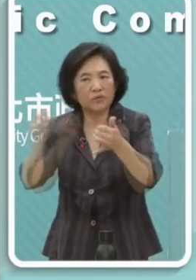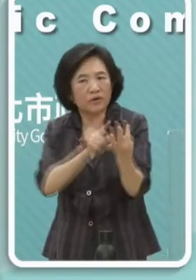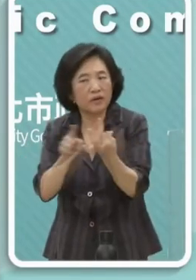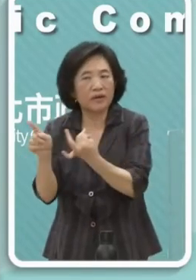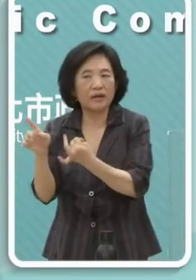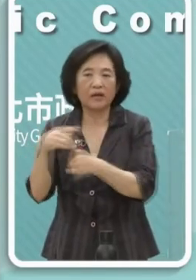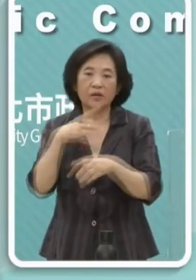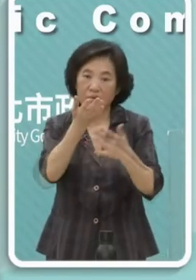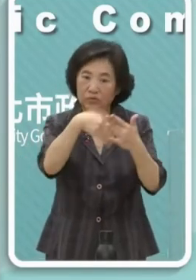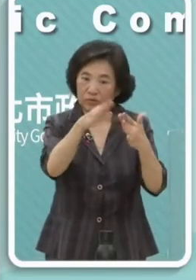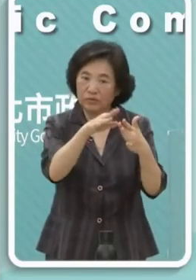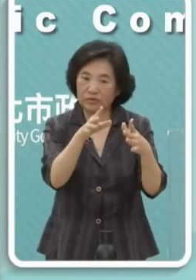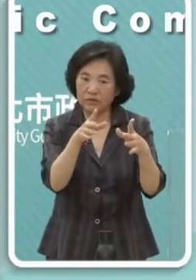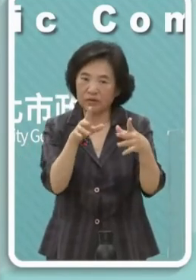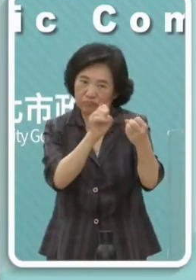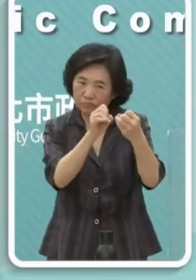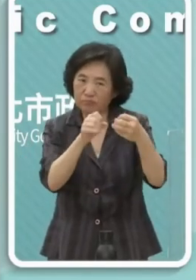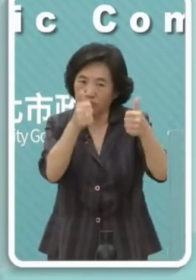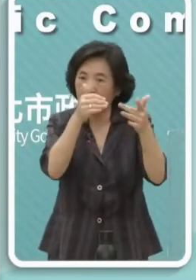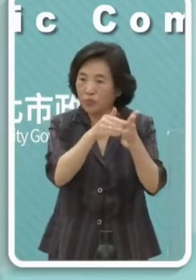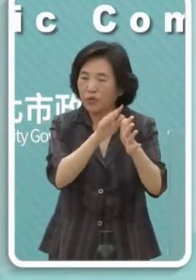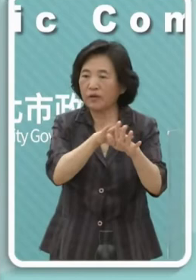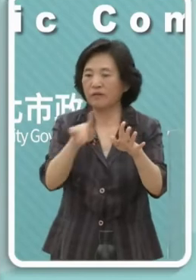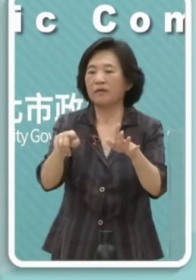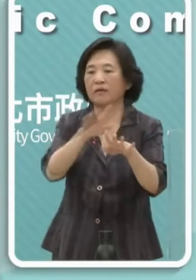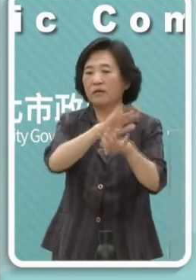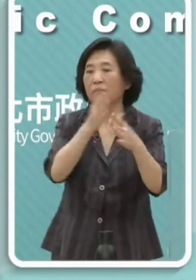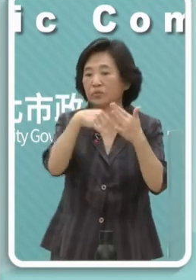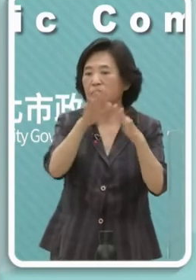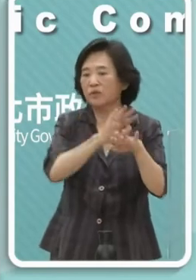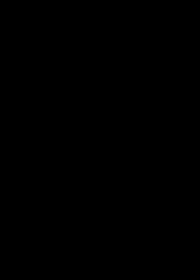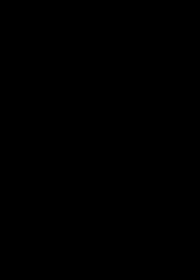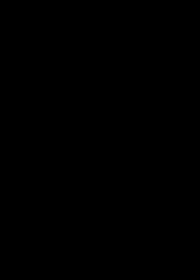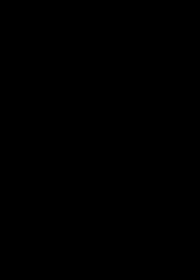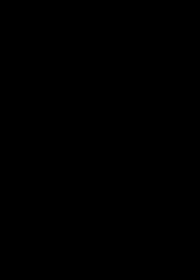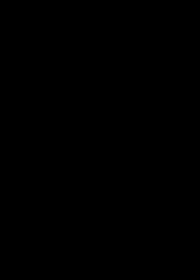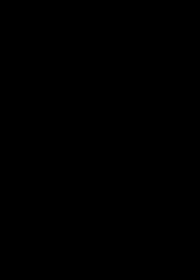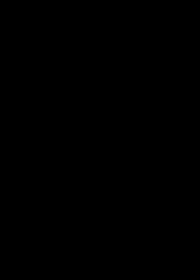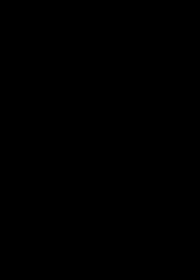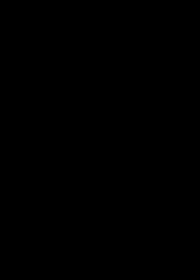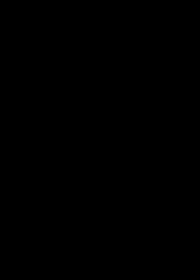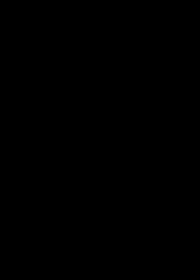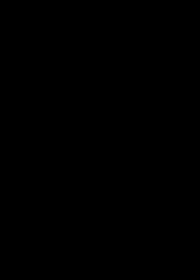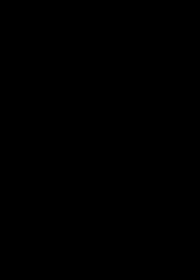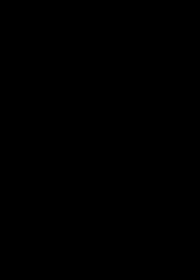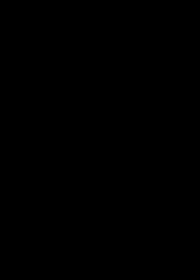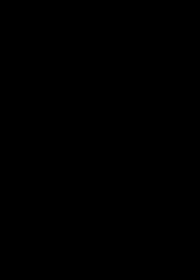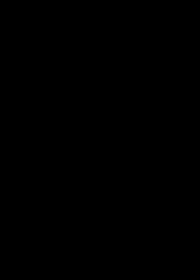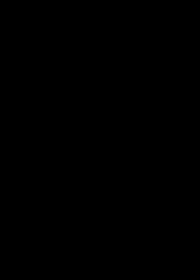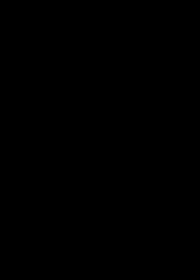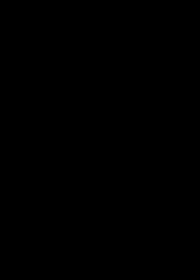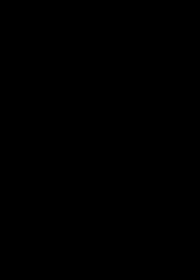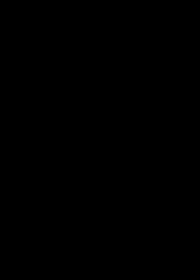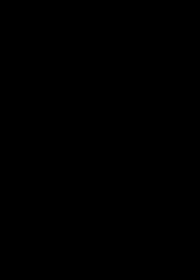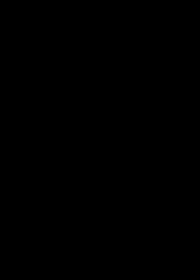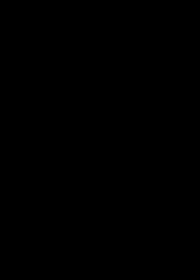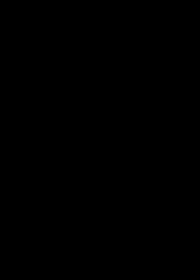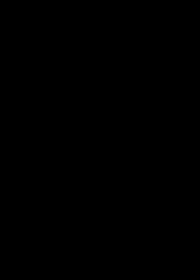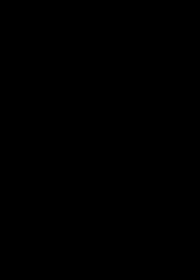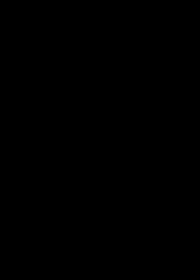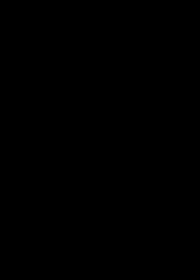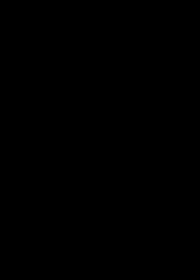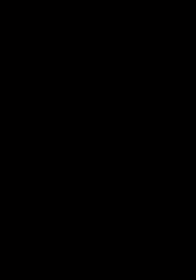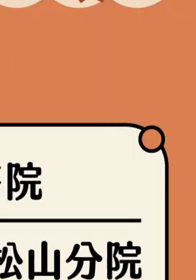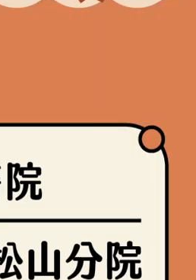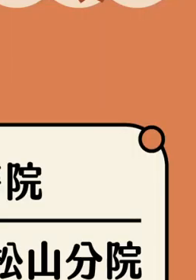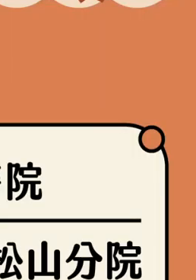早能够满足他们。这个部分是有关停课的部分。 蔡炳坤接着说，针对北市有公立、独立、私